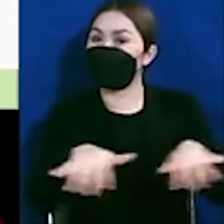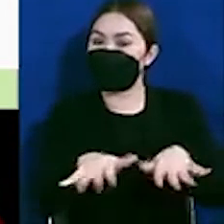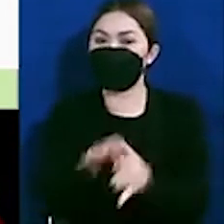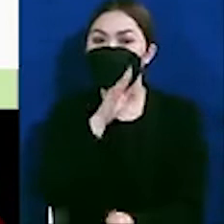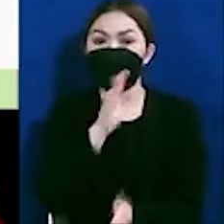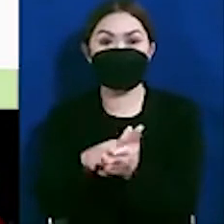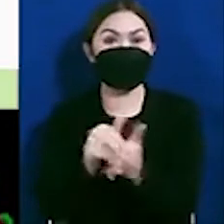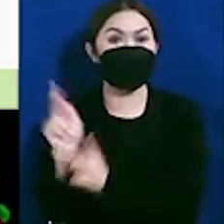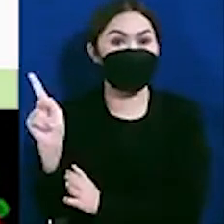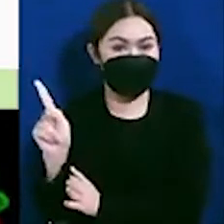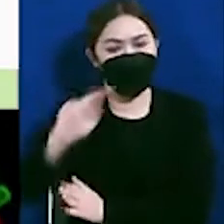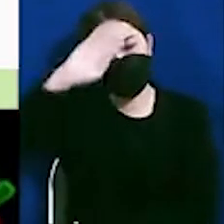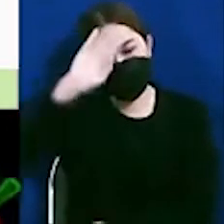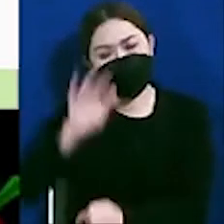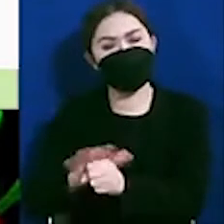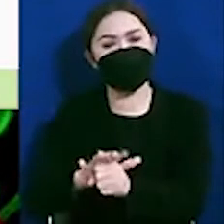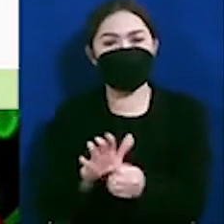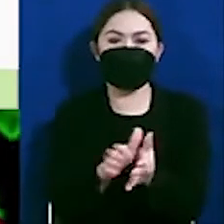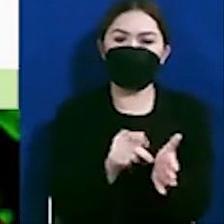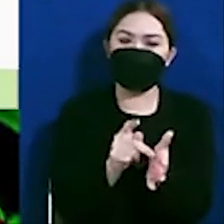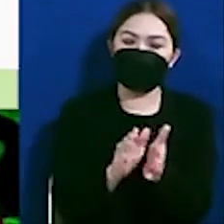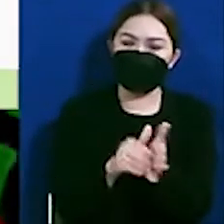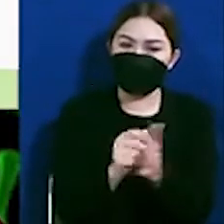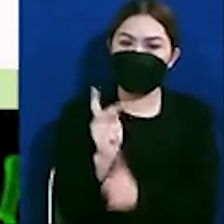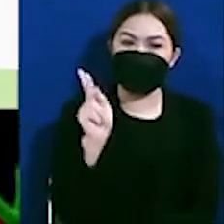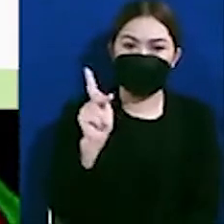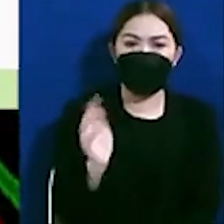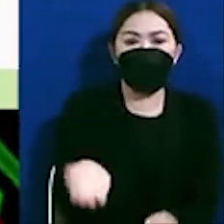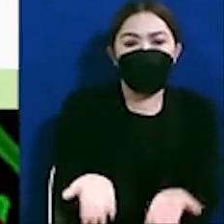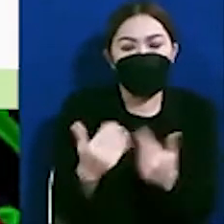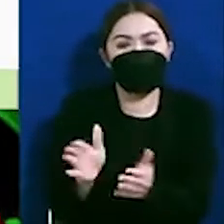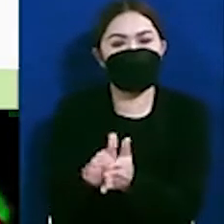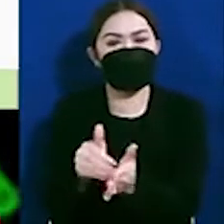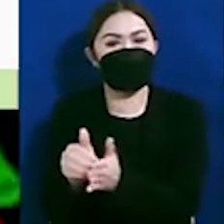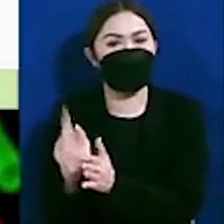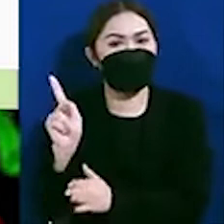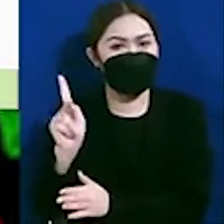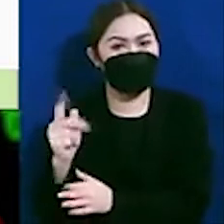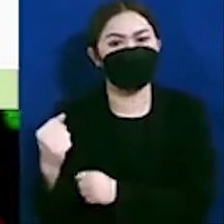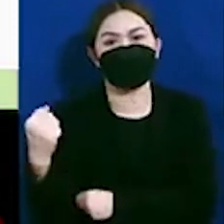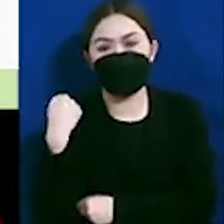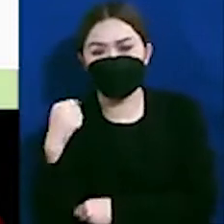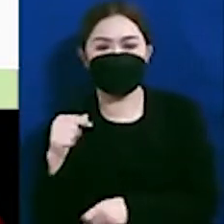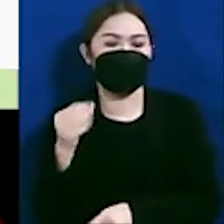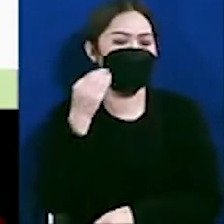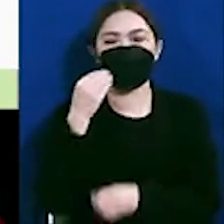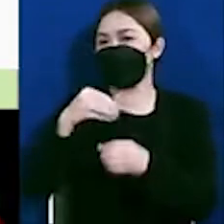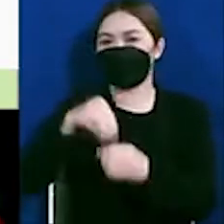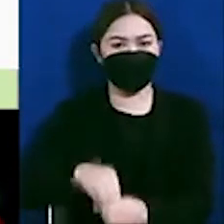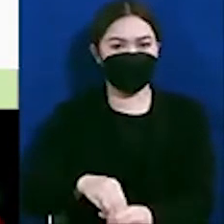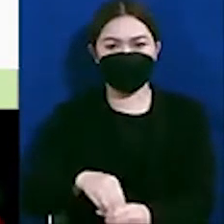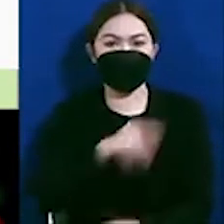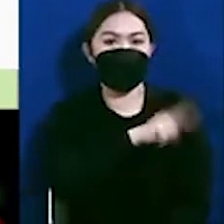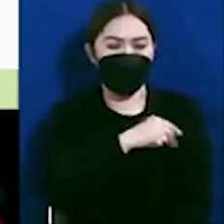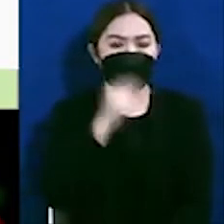เป็นสีเขียวนะครับจะเป็นเขียวอ่อนเขียวแกบถ้าเป็นไปได้แล้วขอเป็นโฮมไอโซเลชั่นทั้งหมดนะครับเพราะหมอดูและอยู่